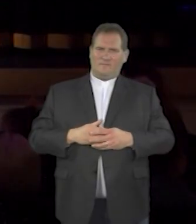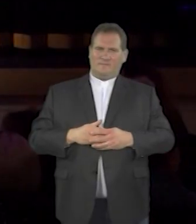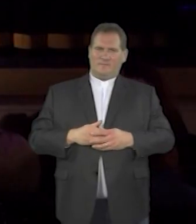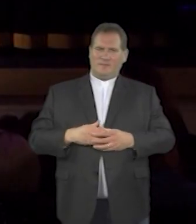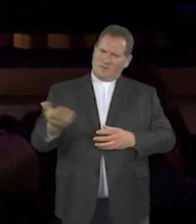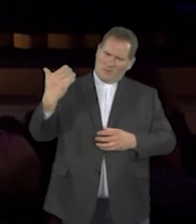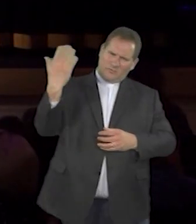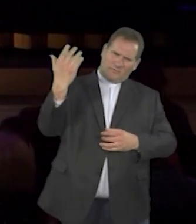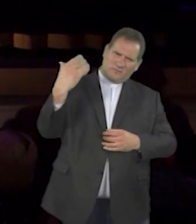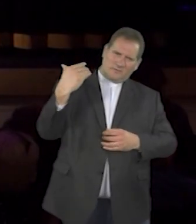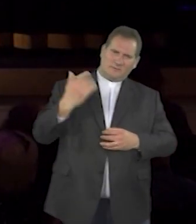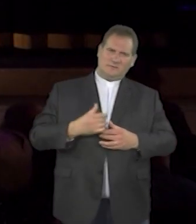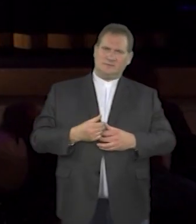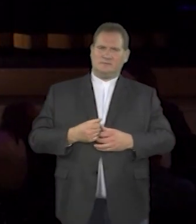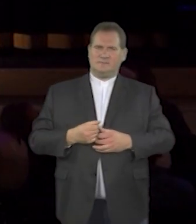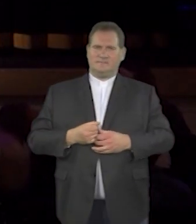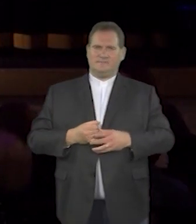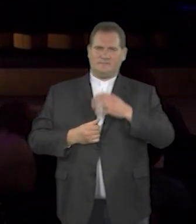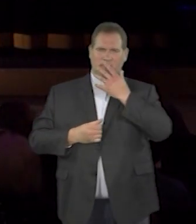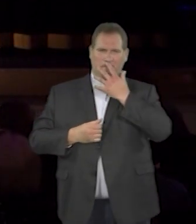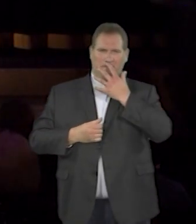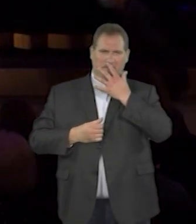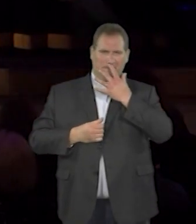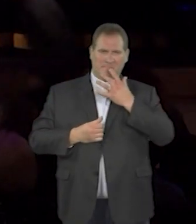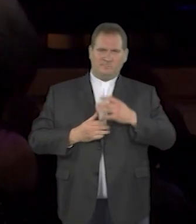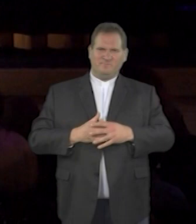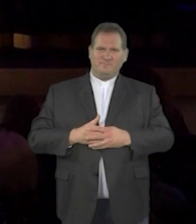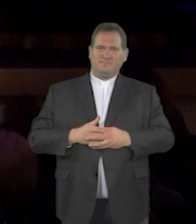Jest! Chodź kruczyciku, ty mój złoty! I rycerzu.